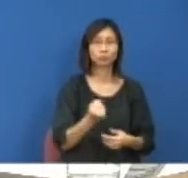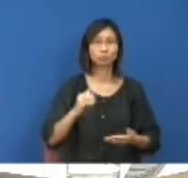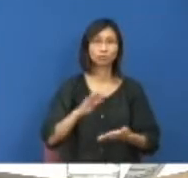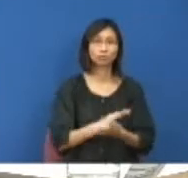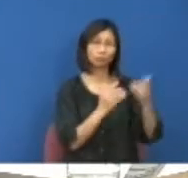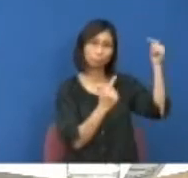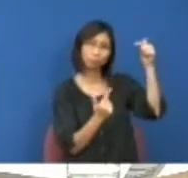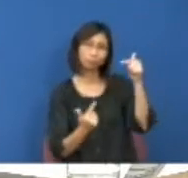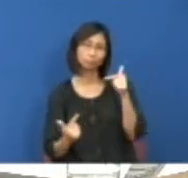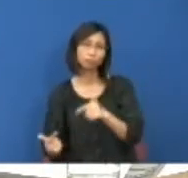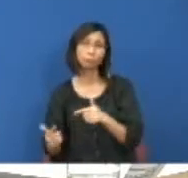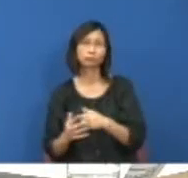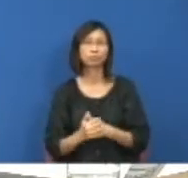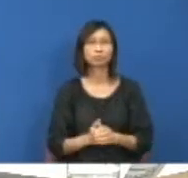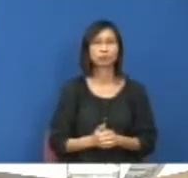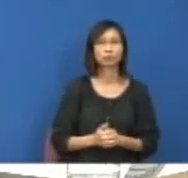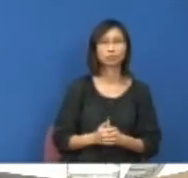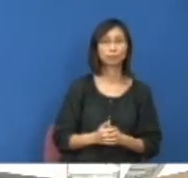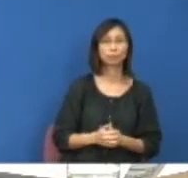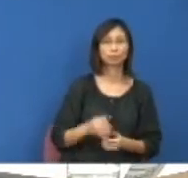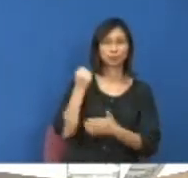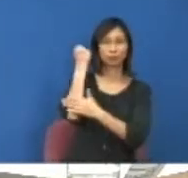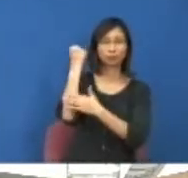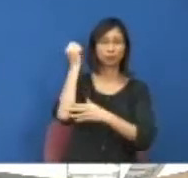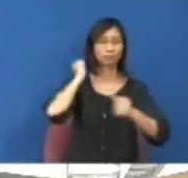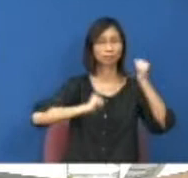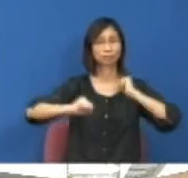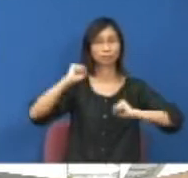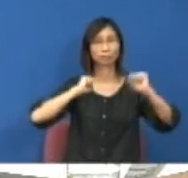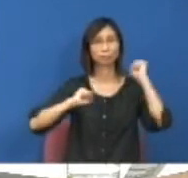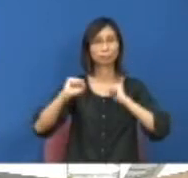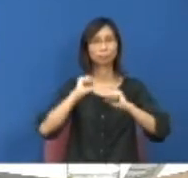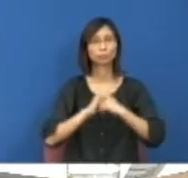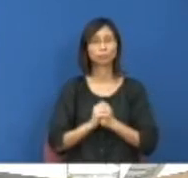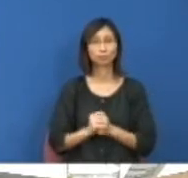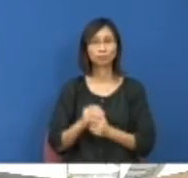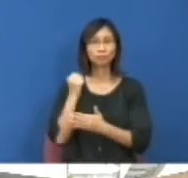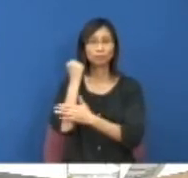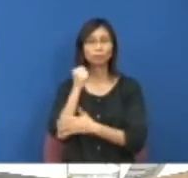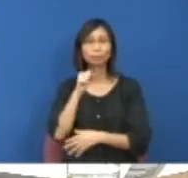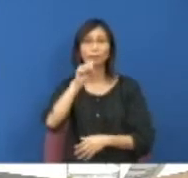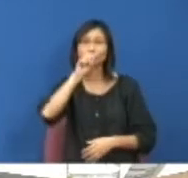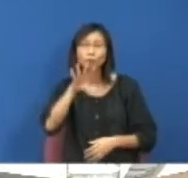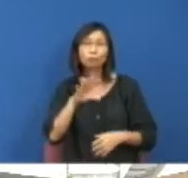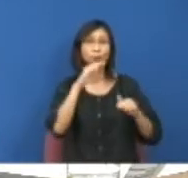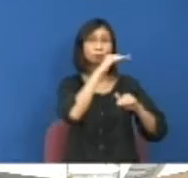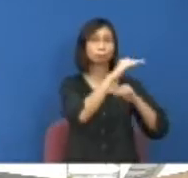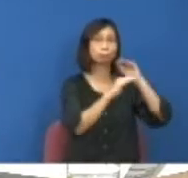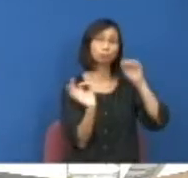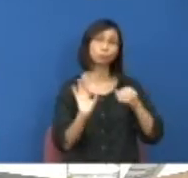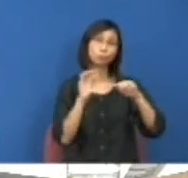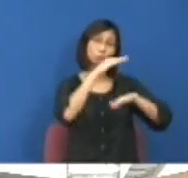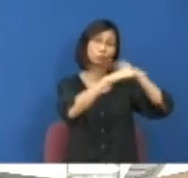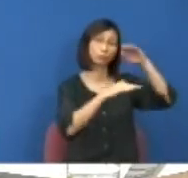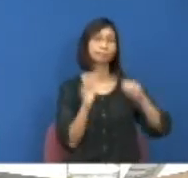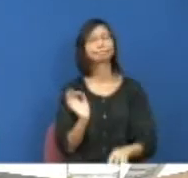路去到1848年，席捲歐洲嘅革命運動啊嘛！呢個革命當然就冇講到無產階級嘅訴求嘅，但係佢係